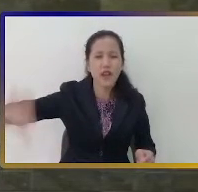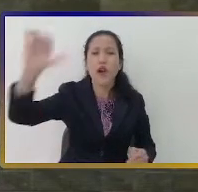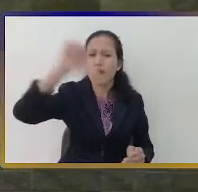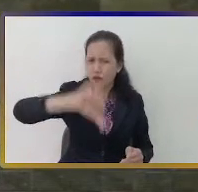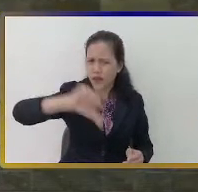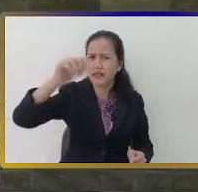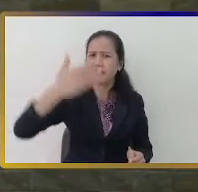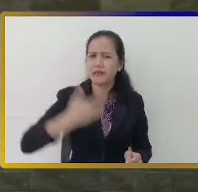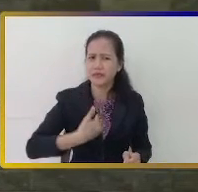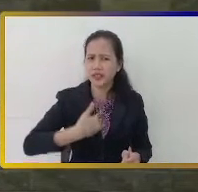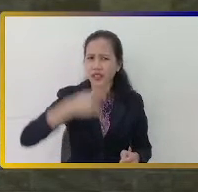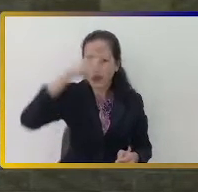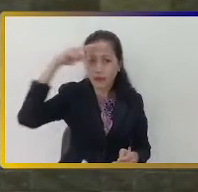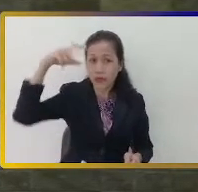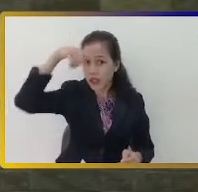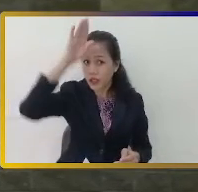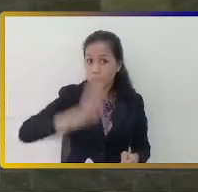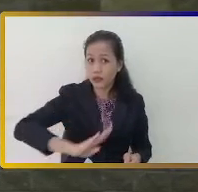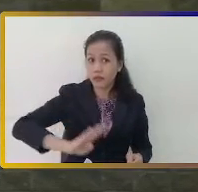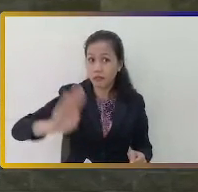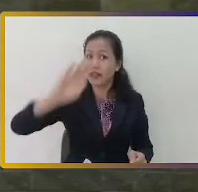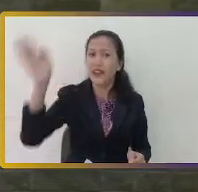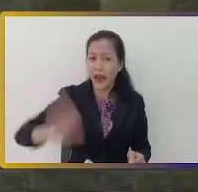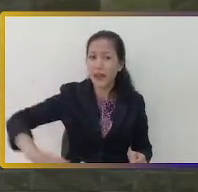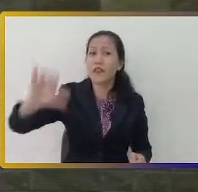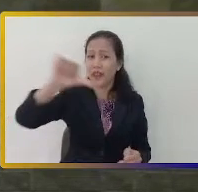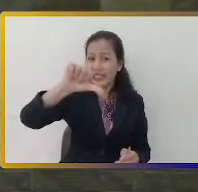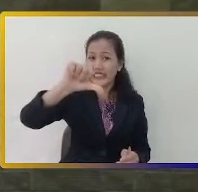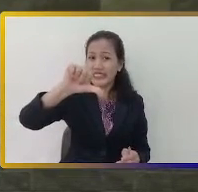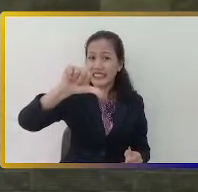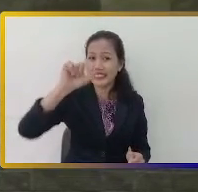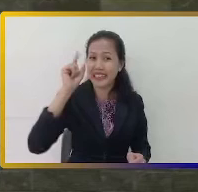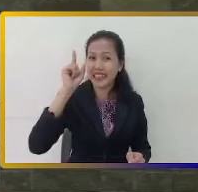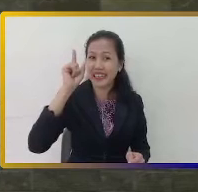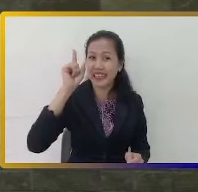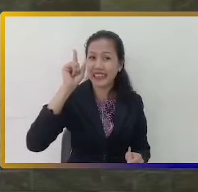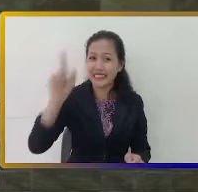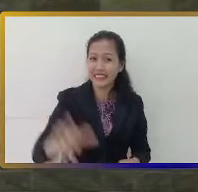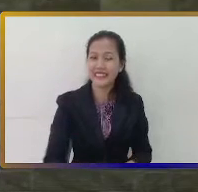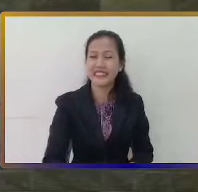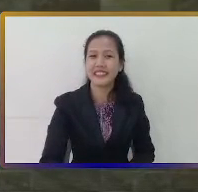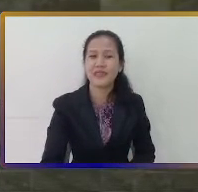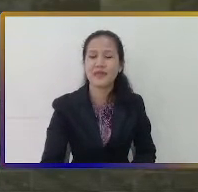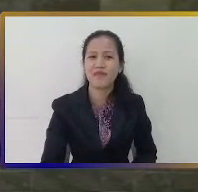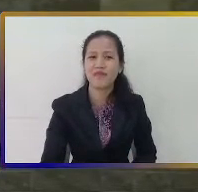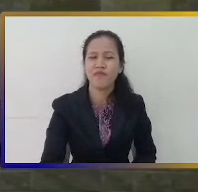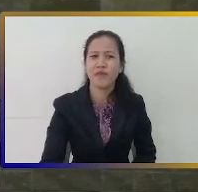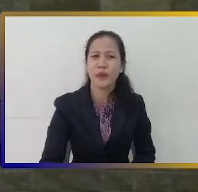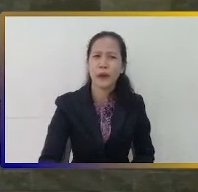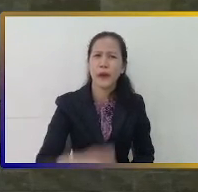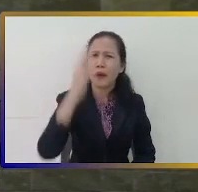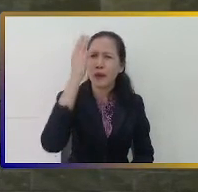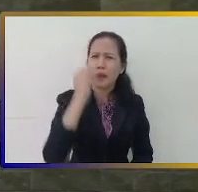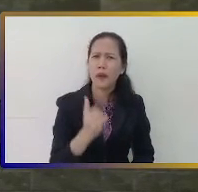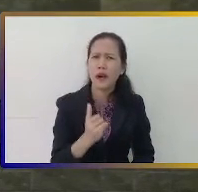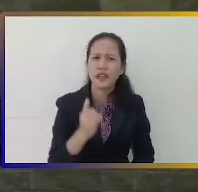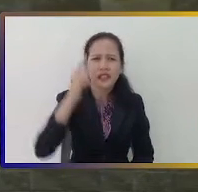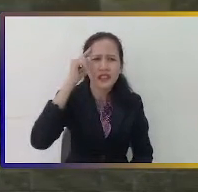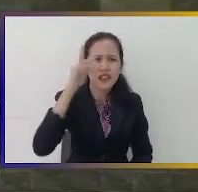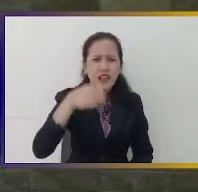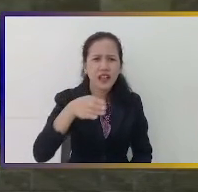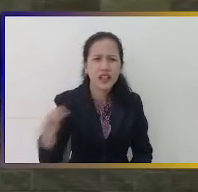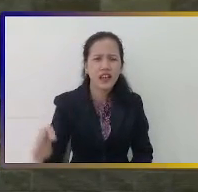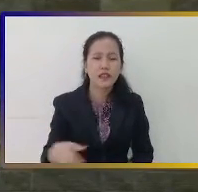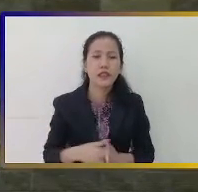me. Because God never fails. Yeah. Yeah. Bakit ko pa isipin, Panginoon? Sabi ko,